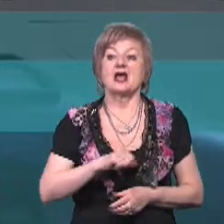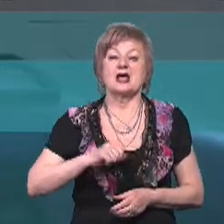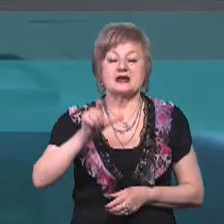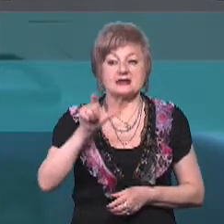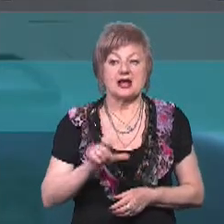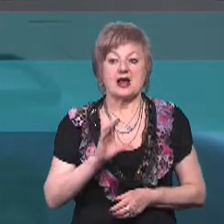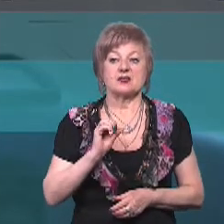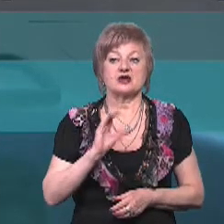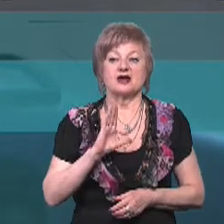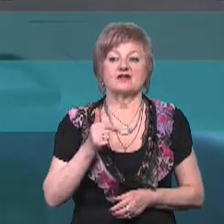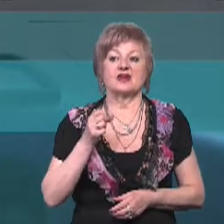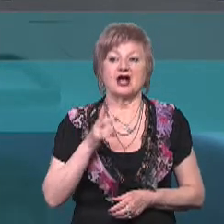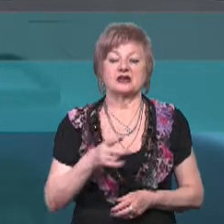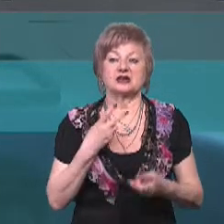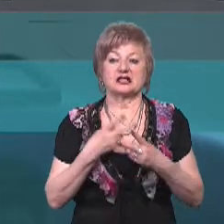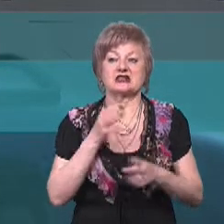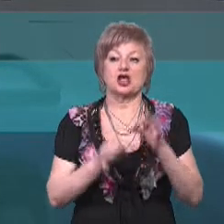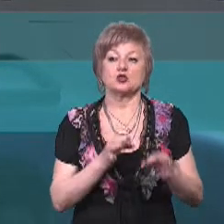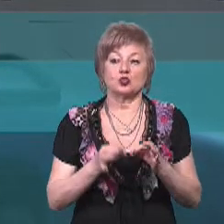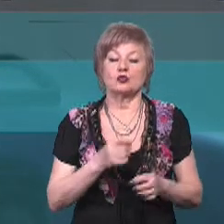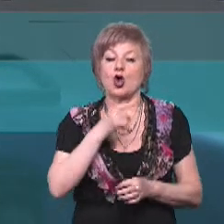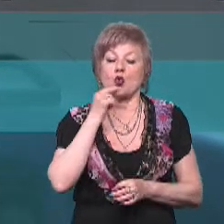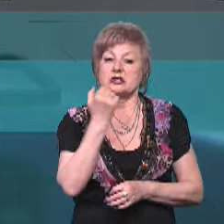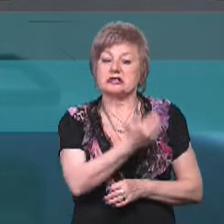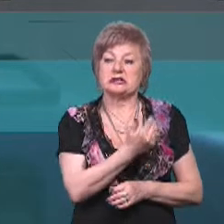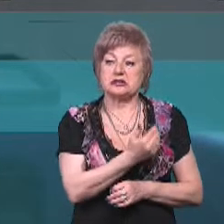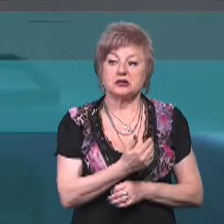вірно сказали, повноцінно засуджений російським судом.